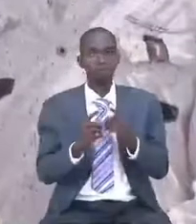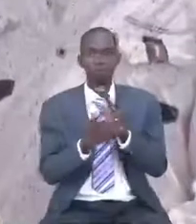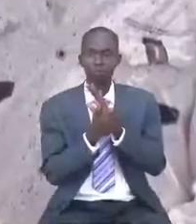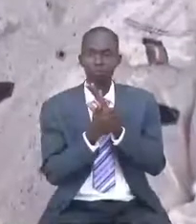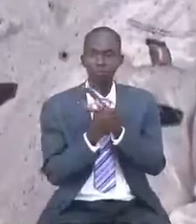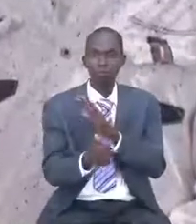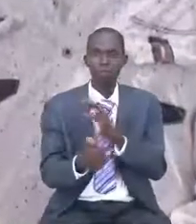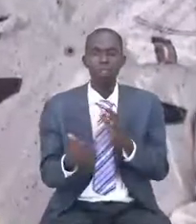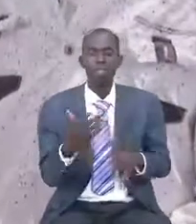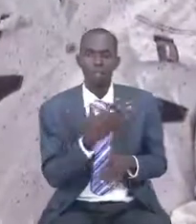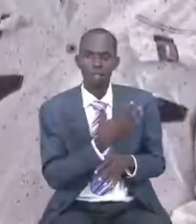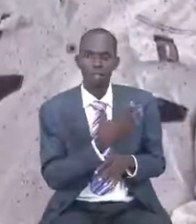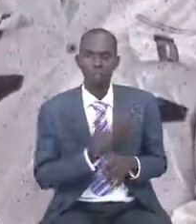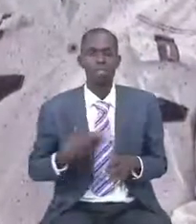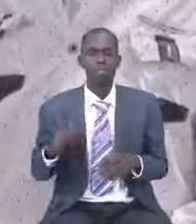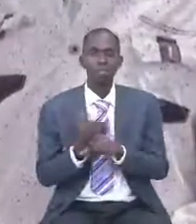maîtrise. Et